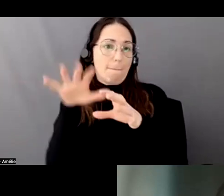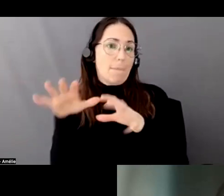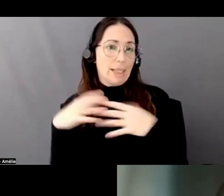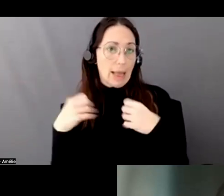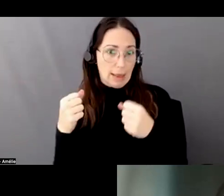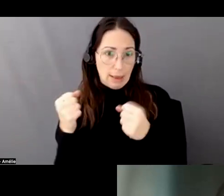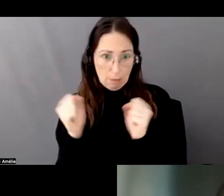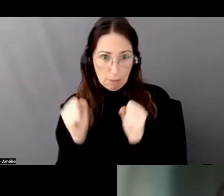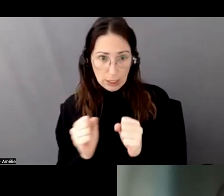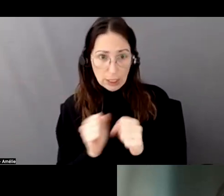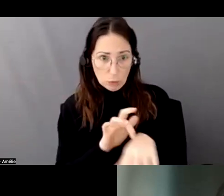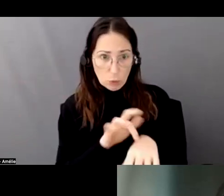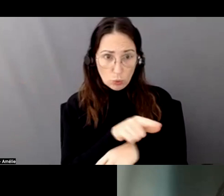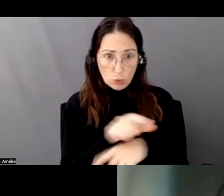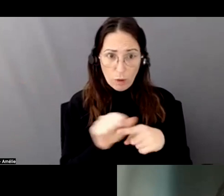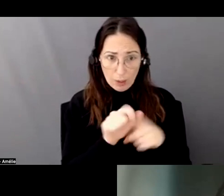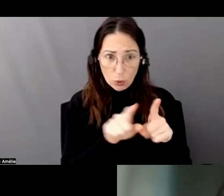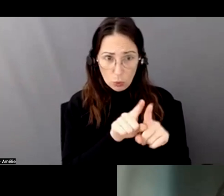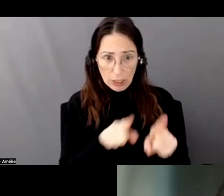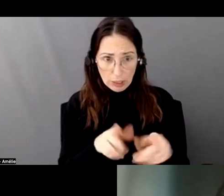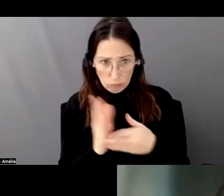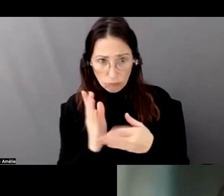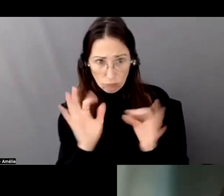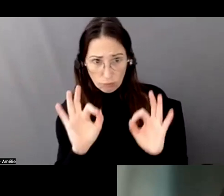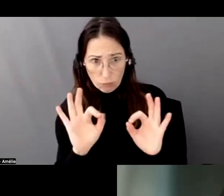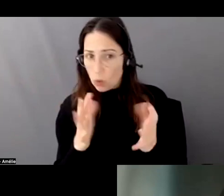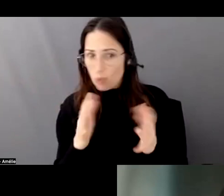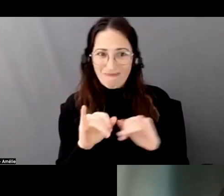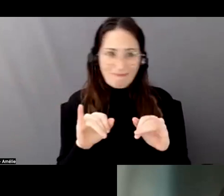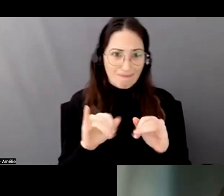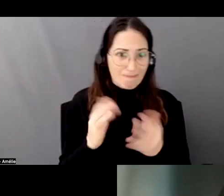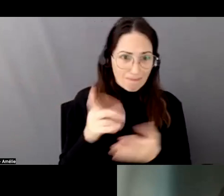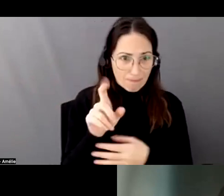avoir accès à ces formations-là ou c'est pas possible?